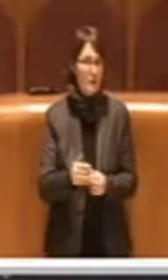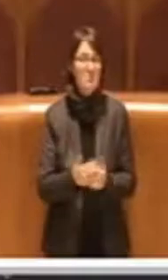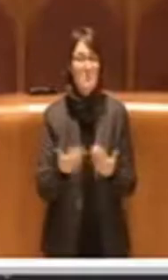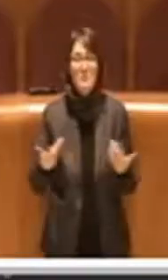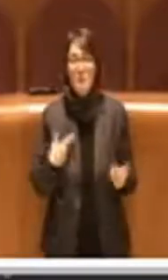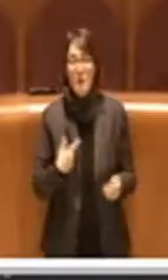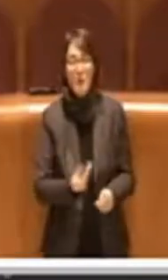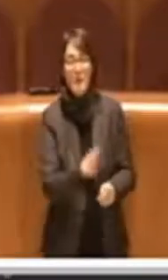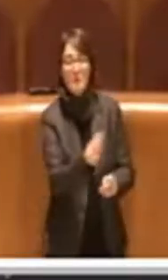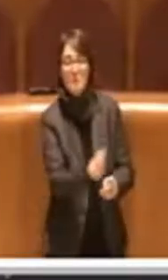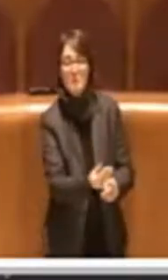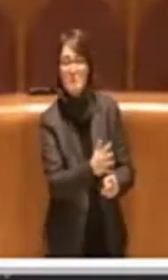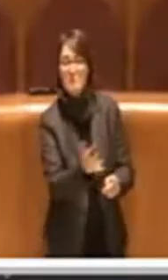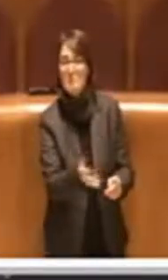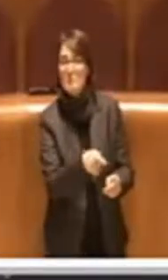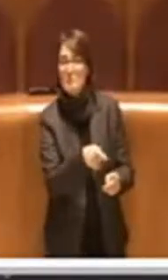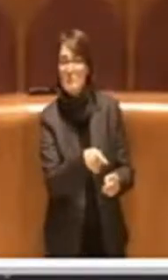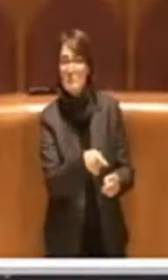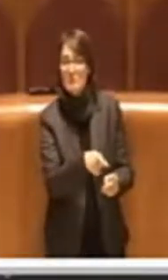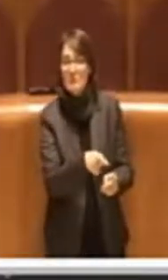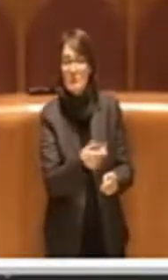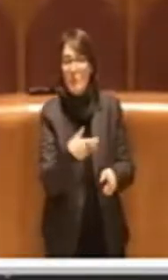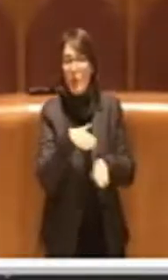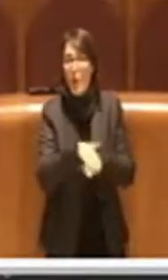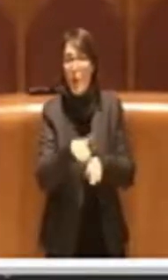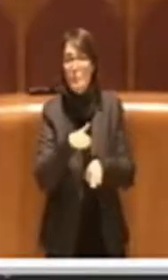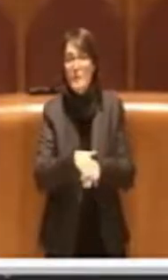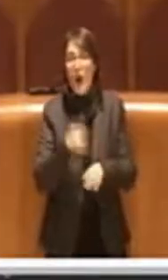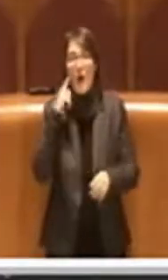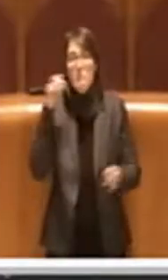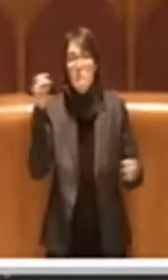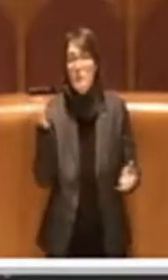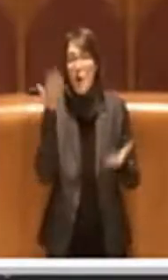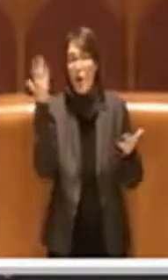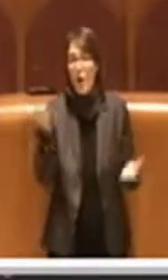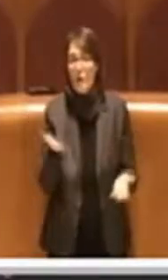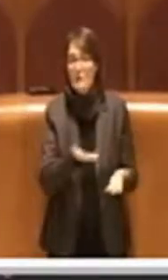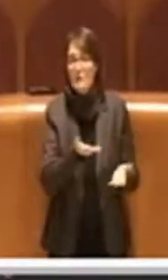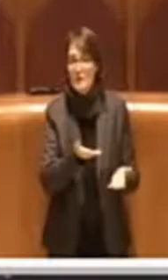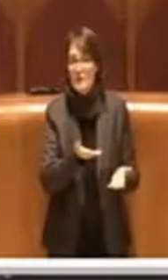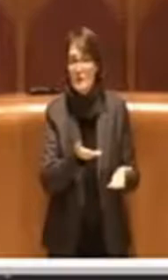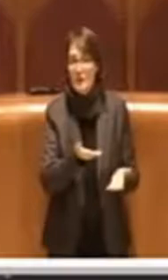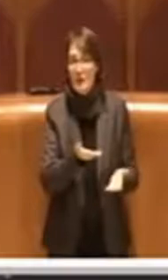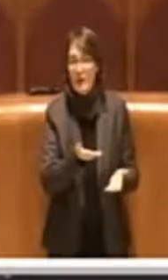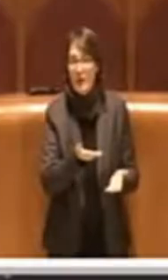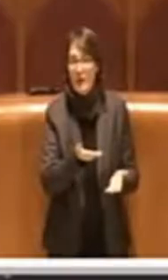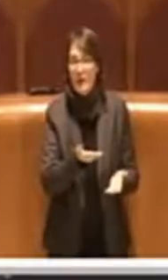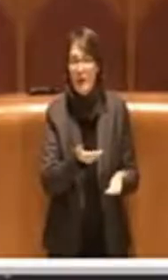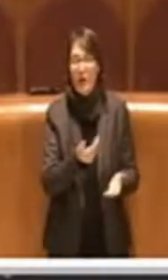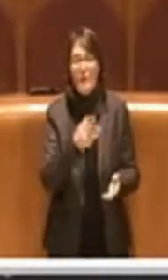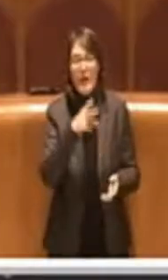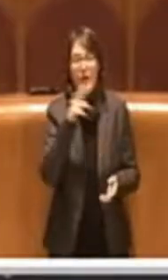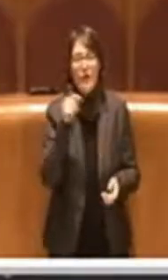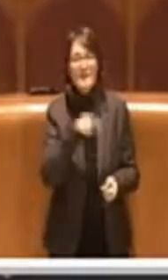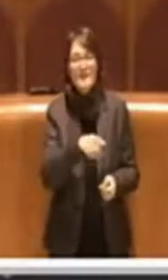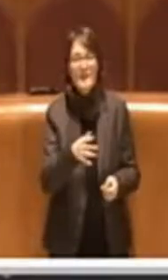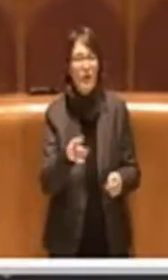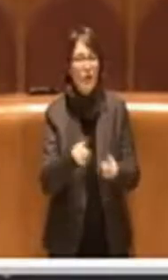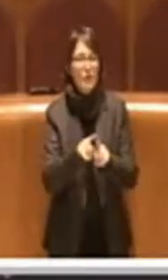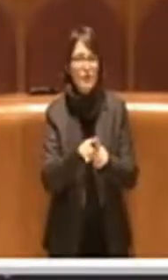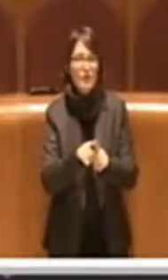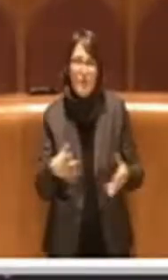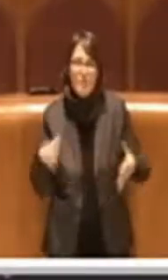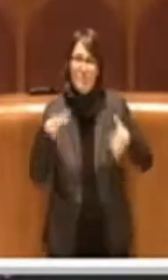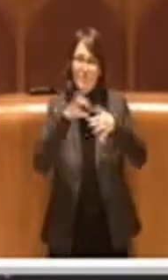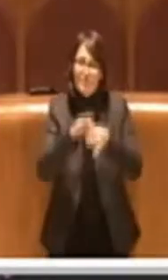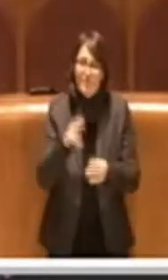viene utilizzato senza nessun'idea di riconoscimento di appartenenza religiosa. Allora, io